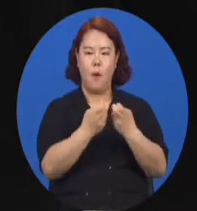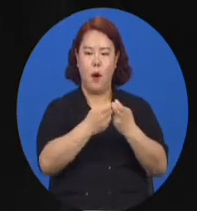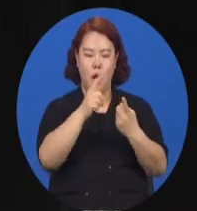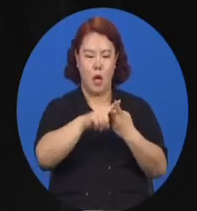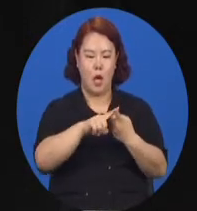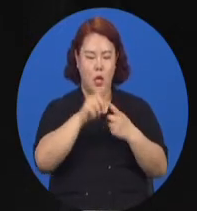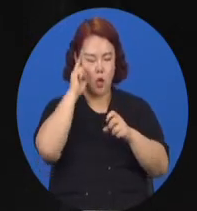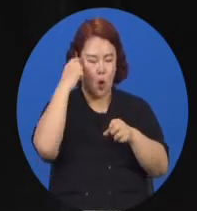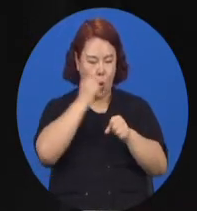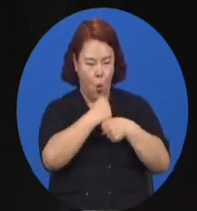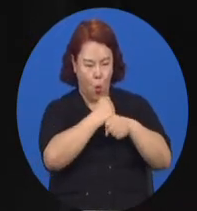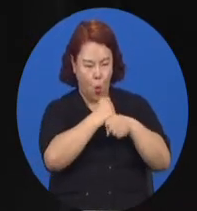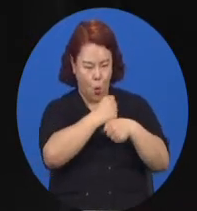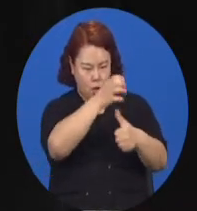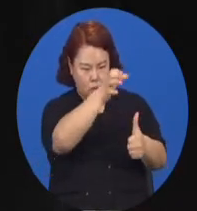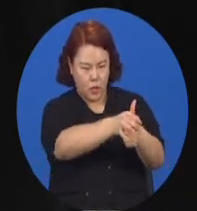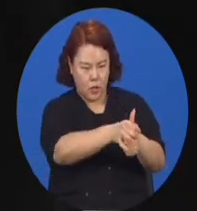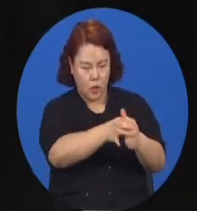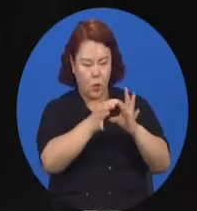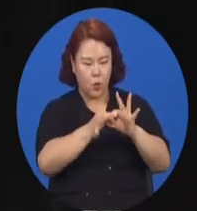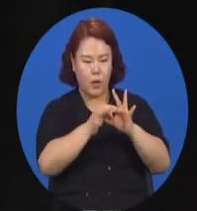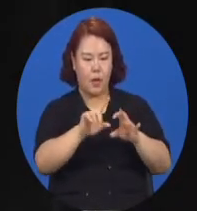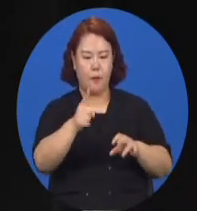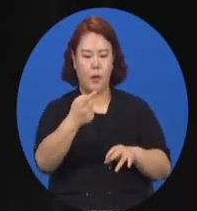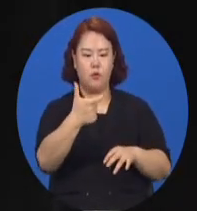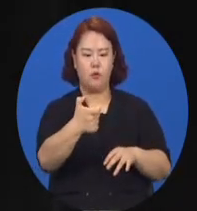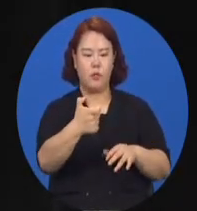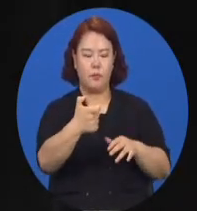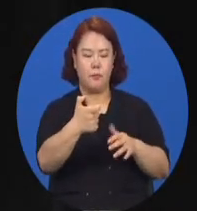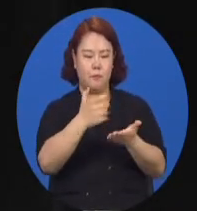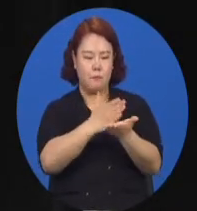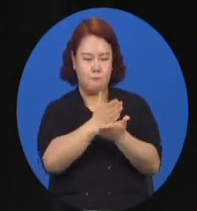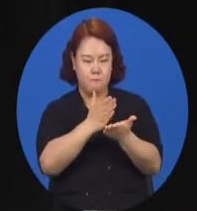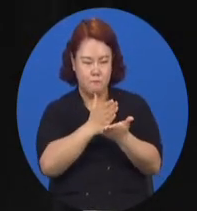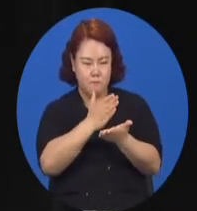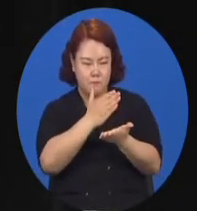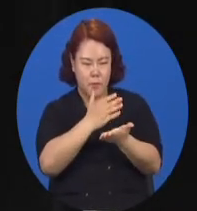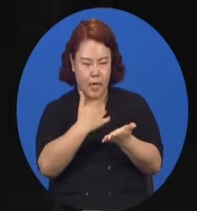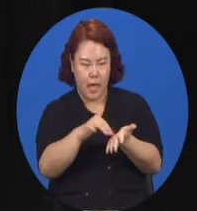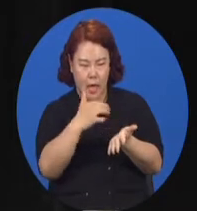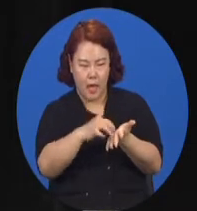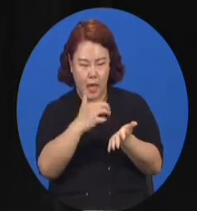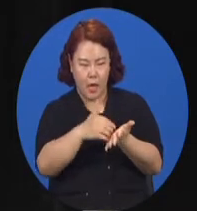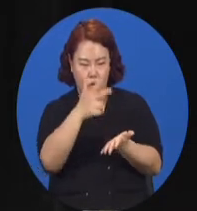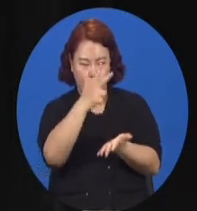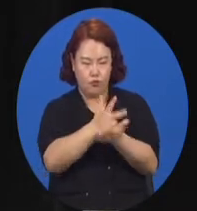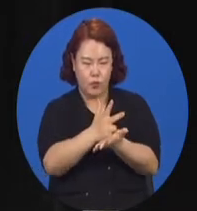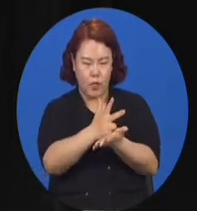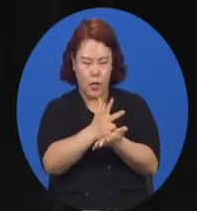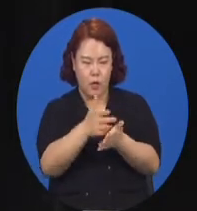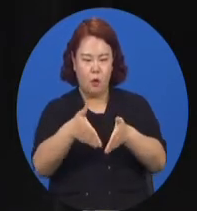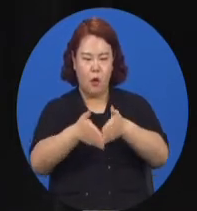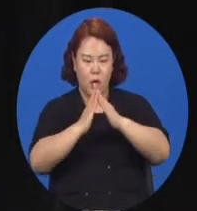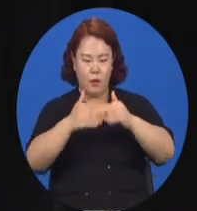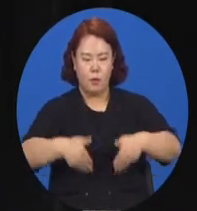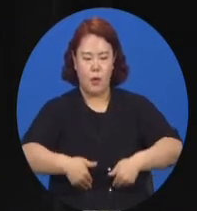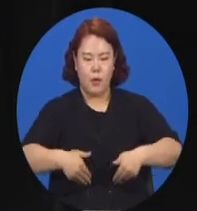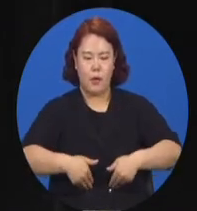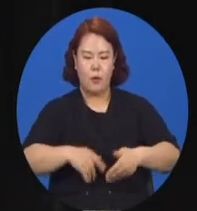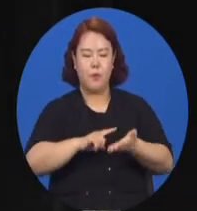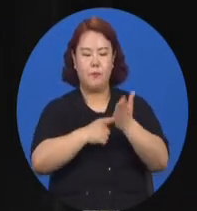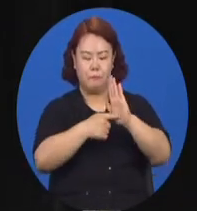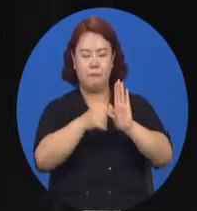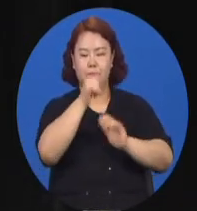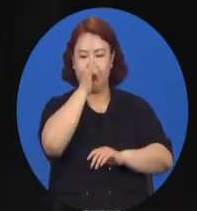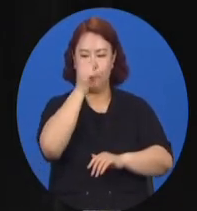연구 용역을 통해서 160면 정도의 주차타워 건립이 필요하다. 이런 이야기가 나왔습니다.